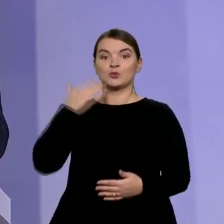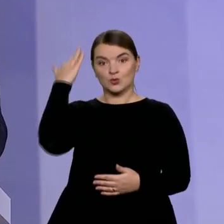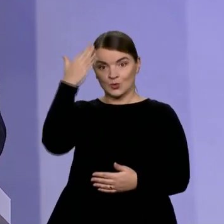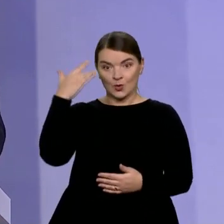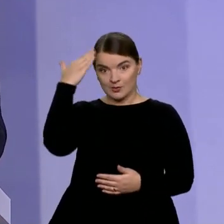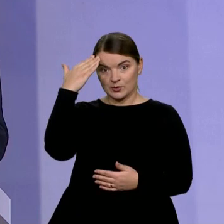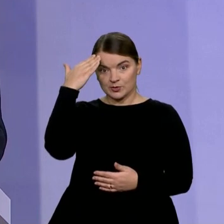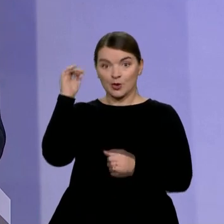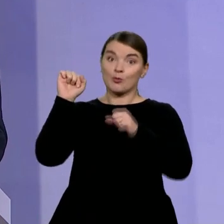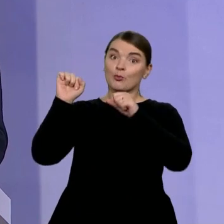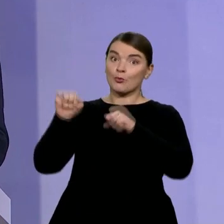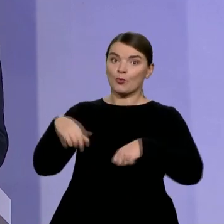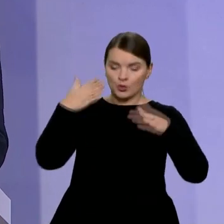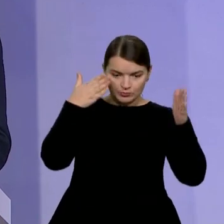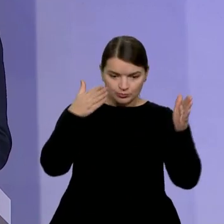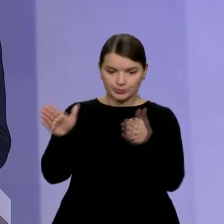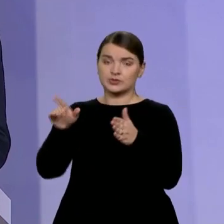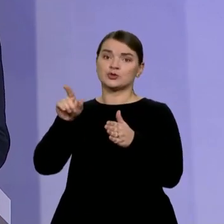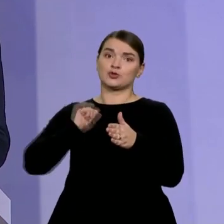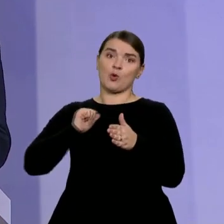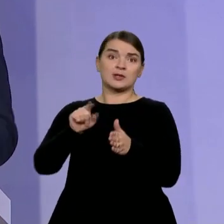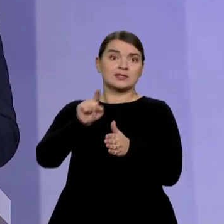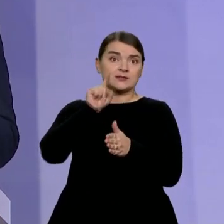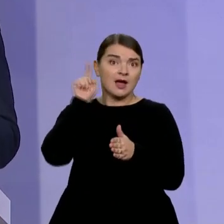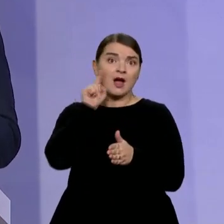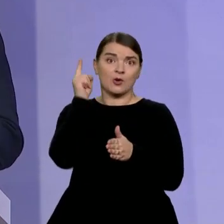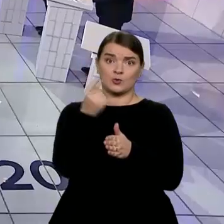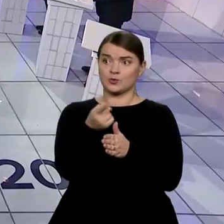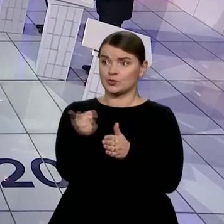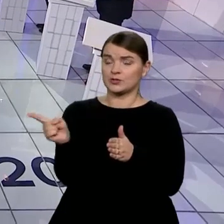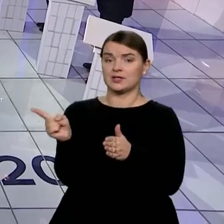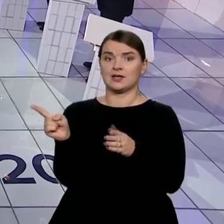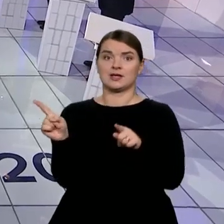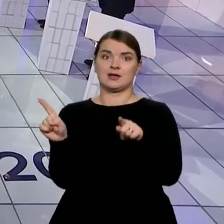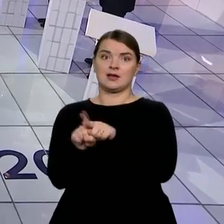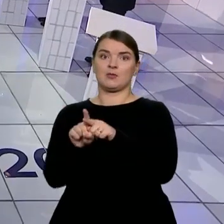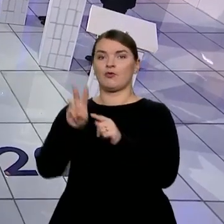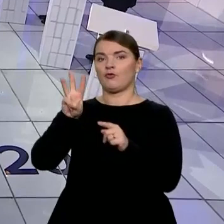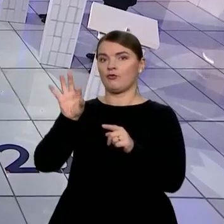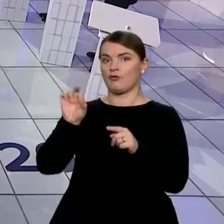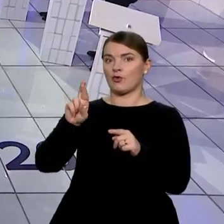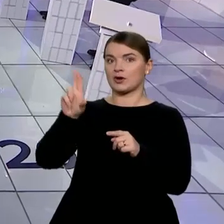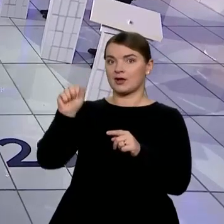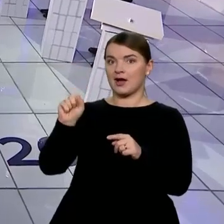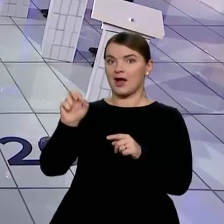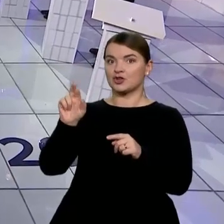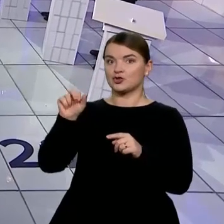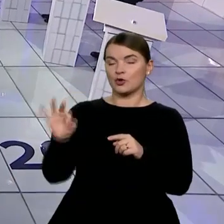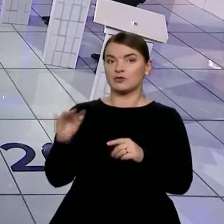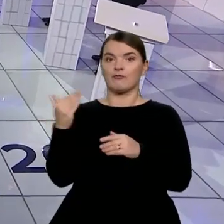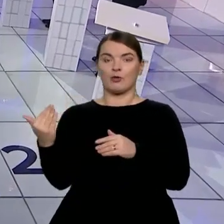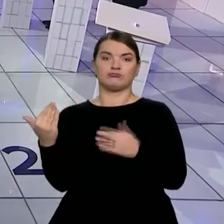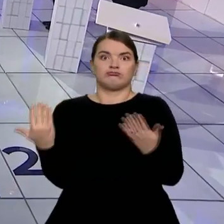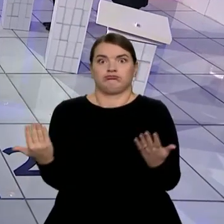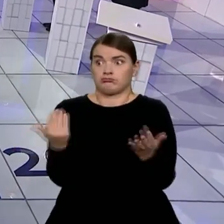galima būtų orientuotis į jaunus žmonės, kurie atlieka tam tikrą, na, kaip vadinama, workationo programą ir kviesti juos, kad jie